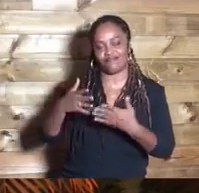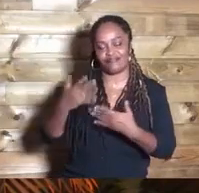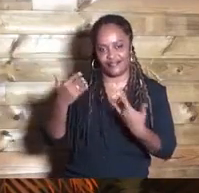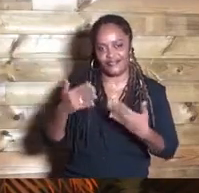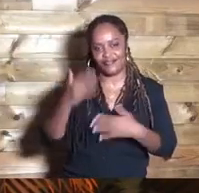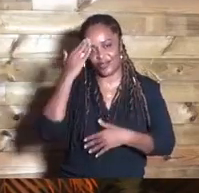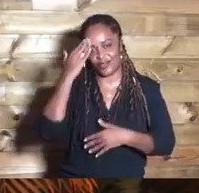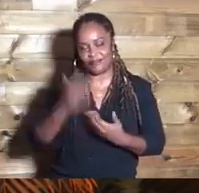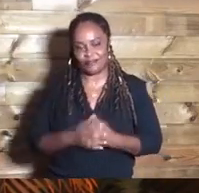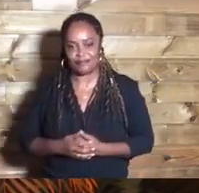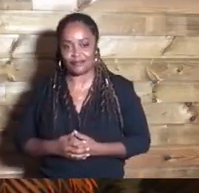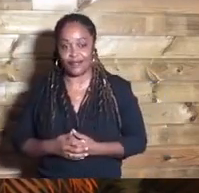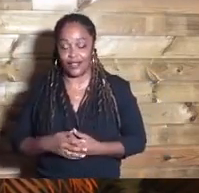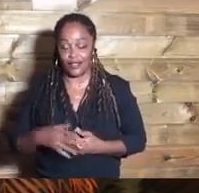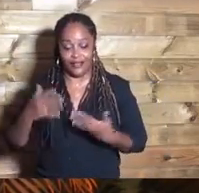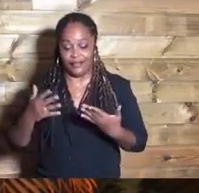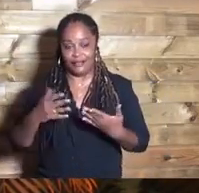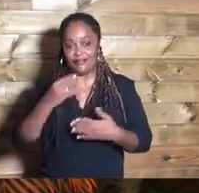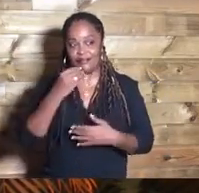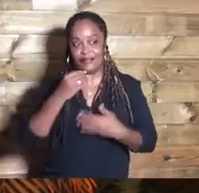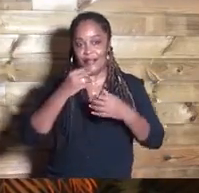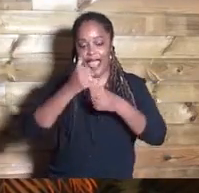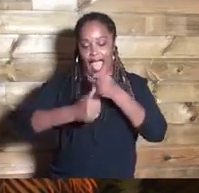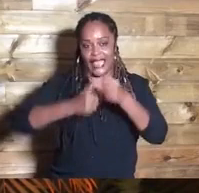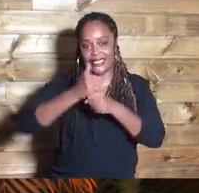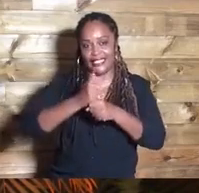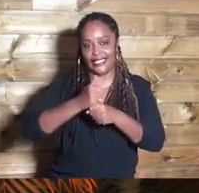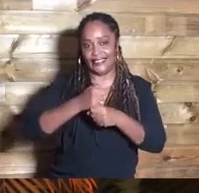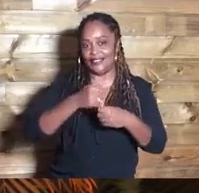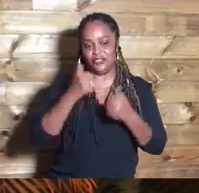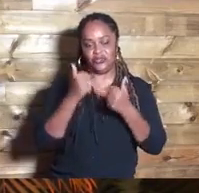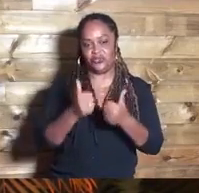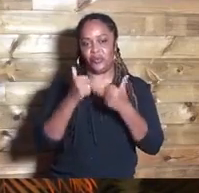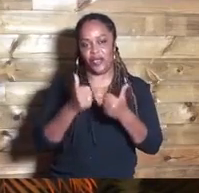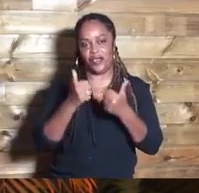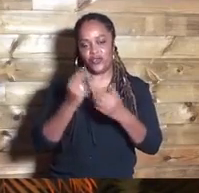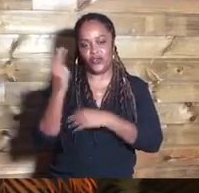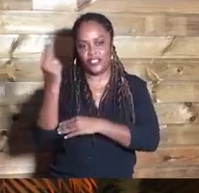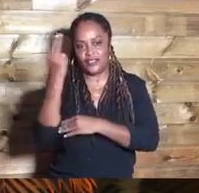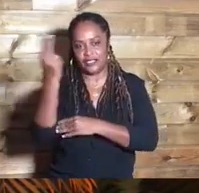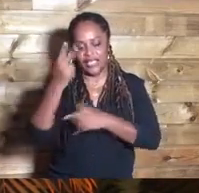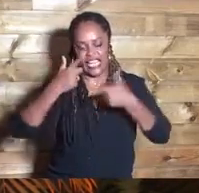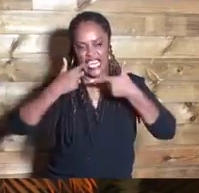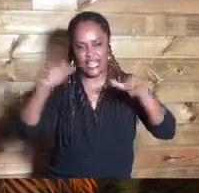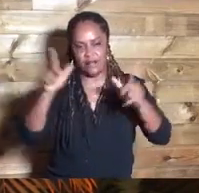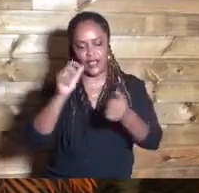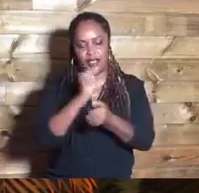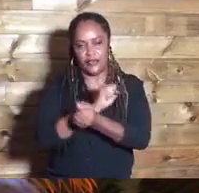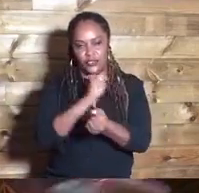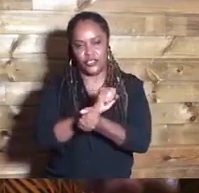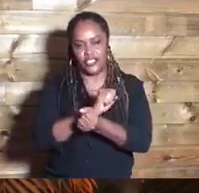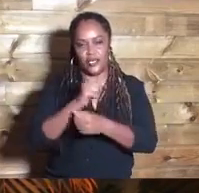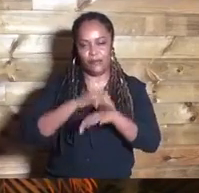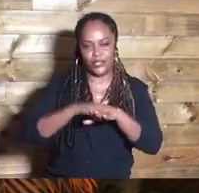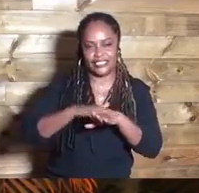d'économie à Fouillol. Mais on a passé une très grande année, 84-85, à crier libérer les prisonniers politiques.